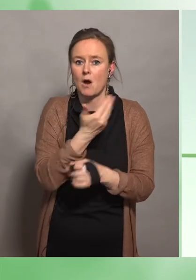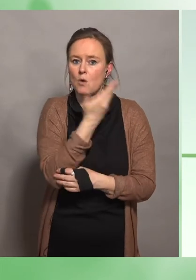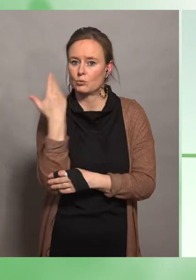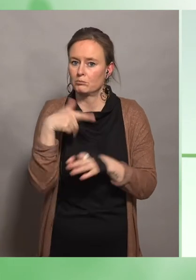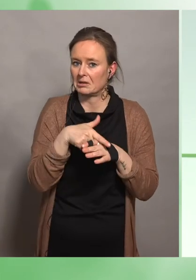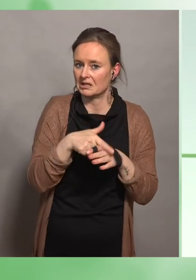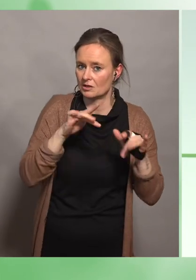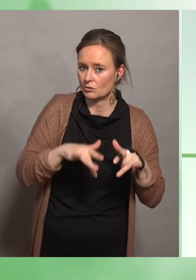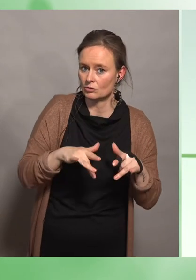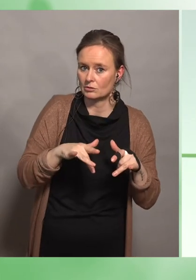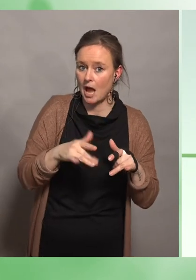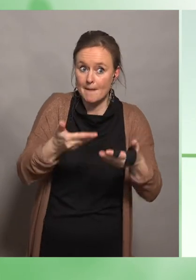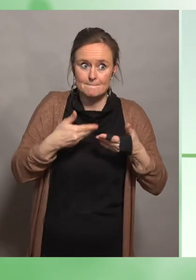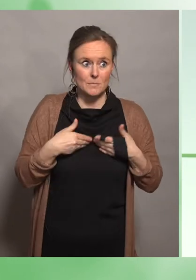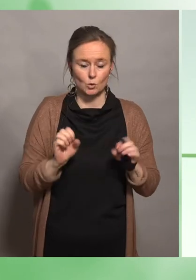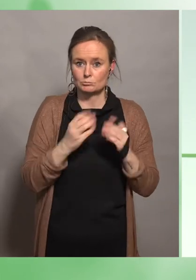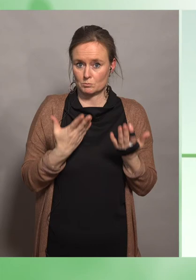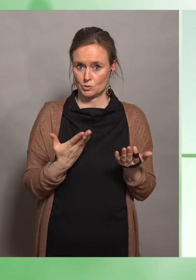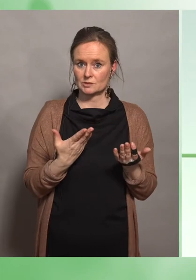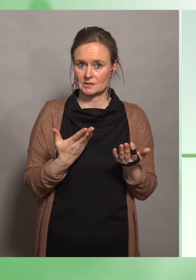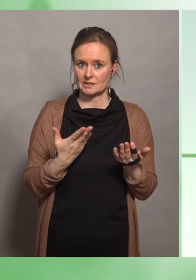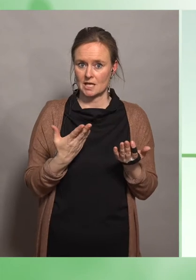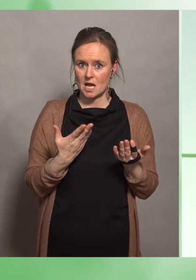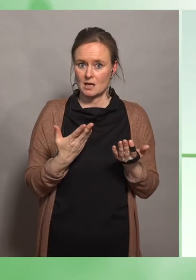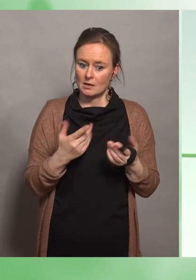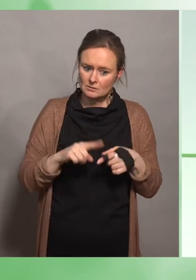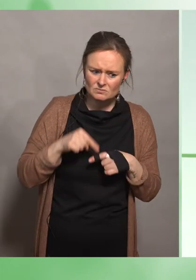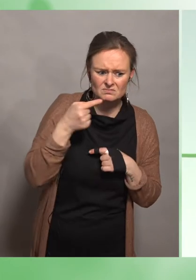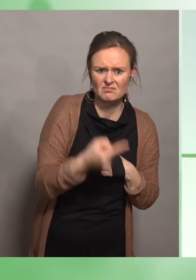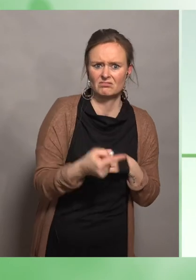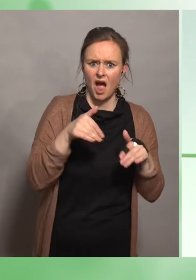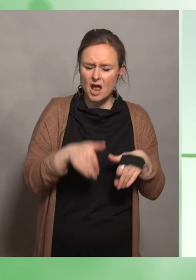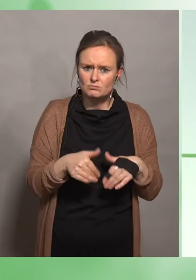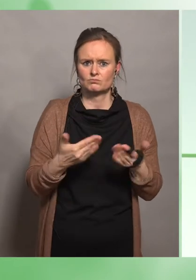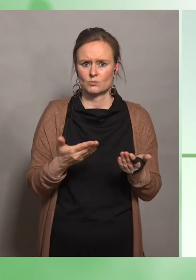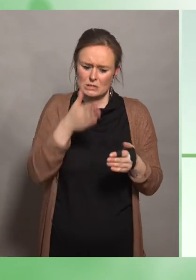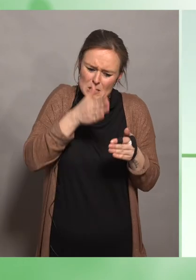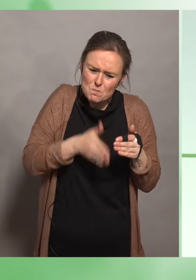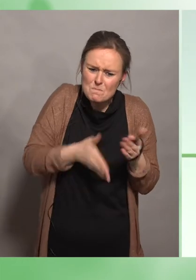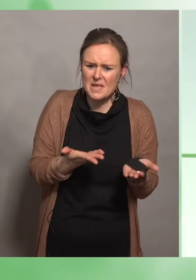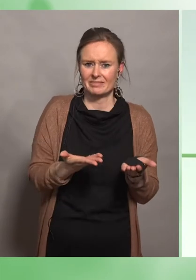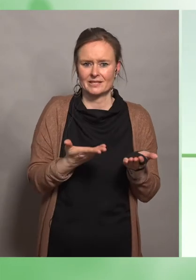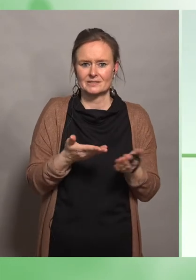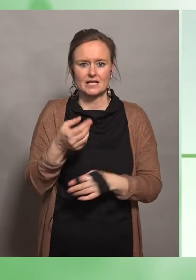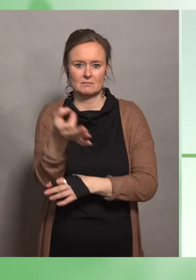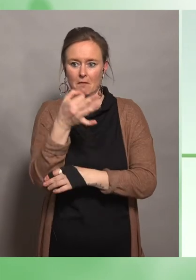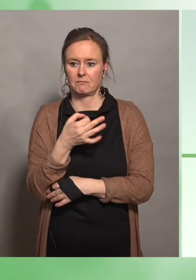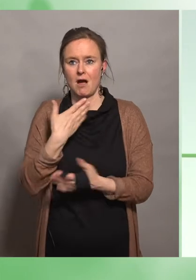Behinderung hat und spätestens dann müssen Sie sich die Frage stellen, was machen wir denn miteinander? Und wie können wir auch